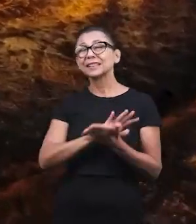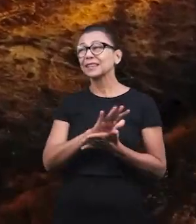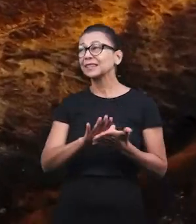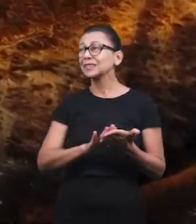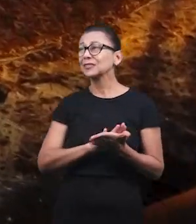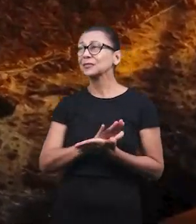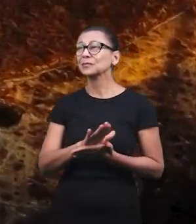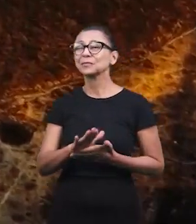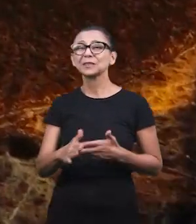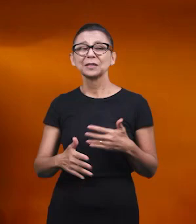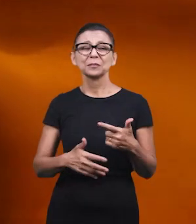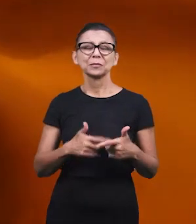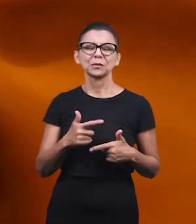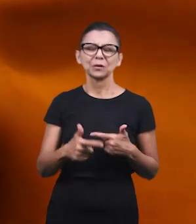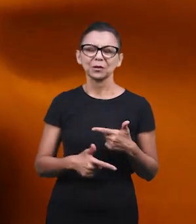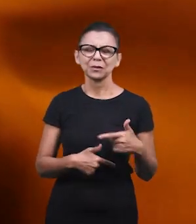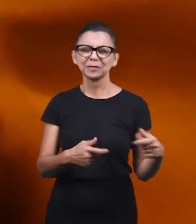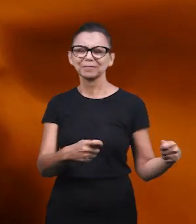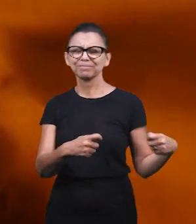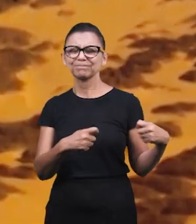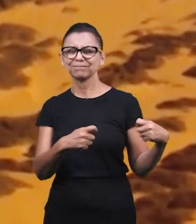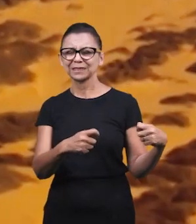что все плохо,